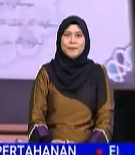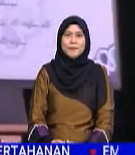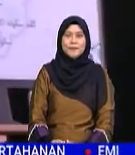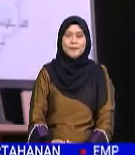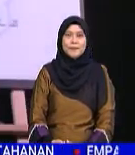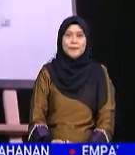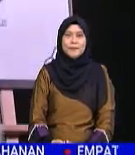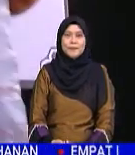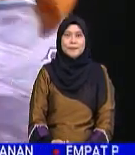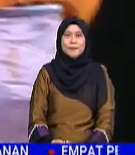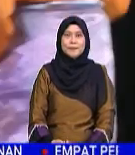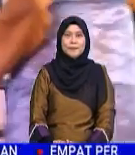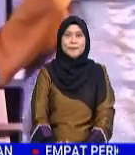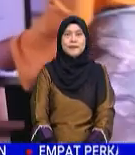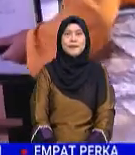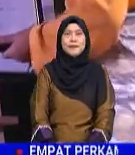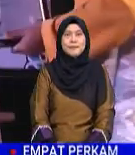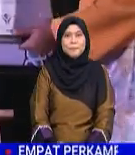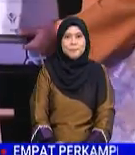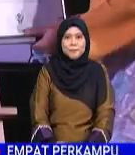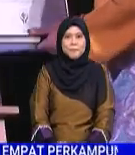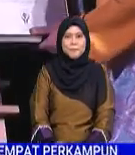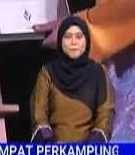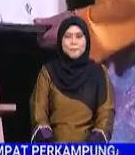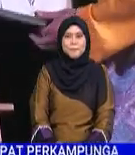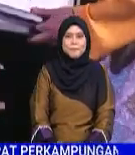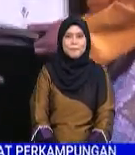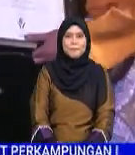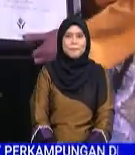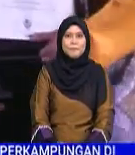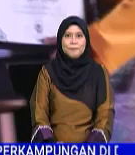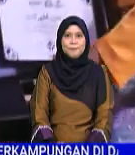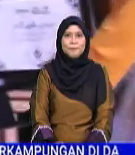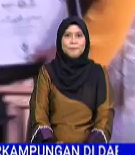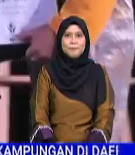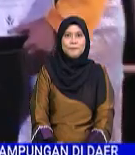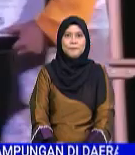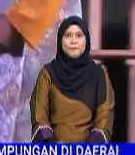hai hai hai hai hai hai